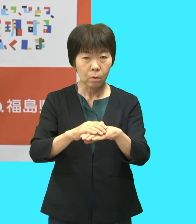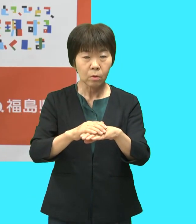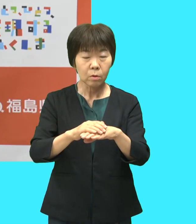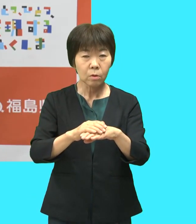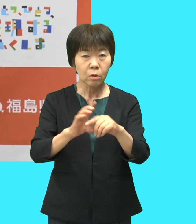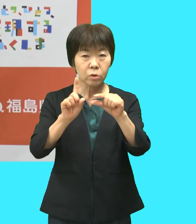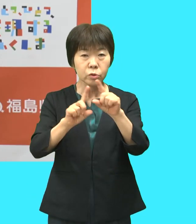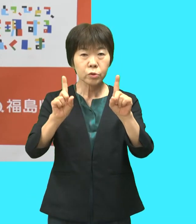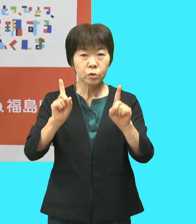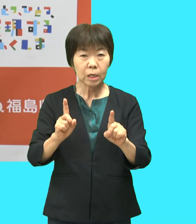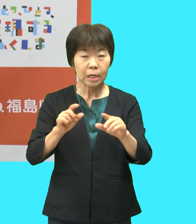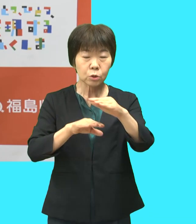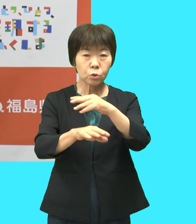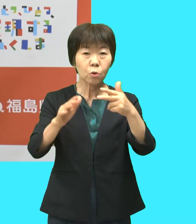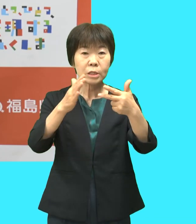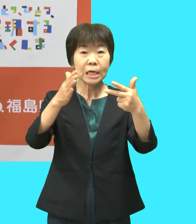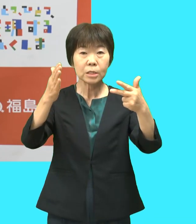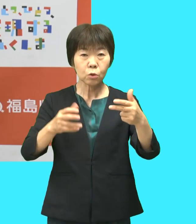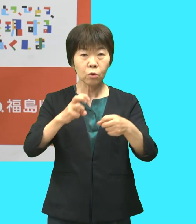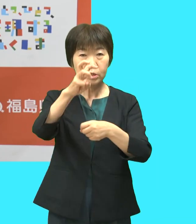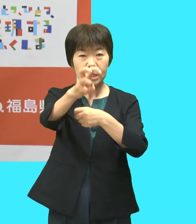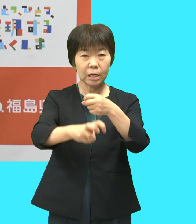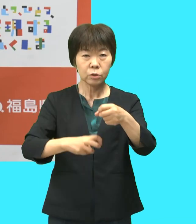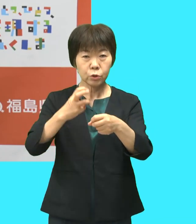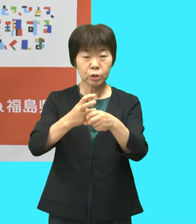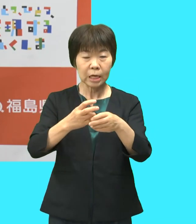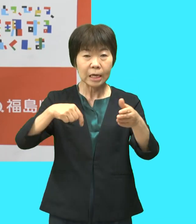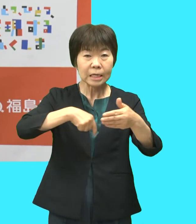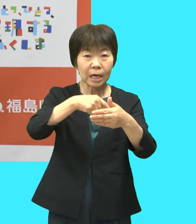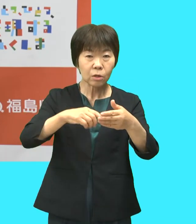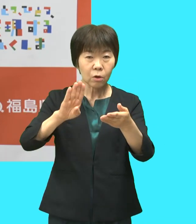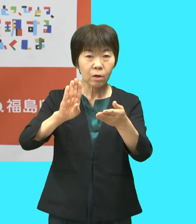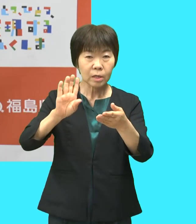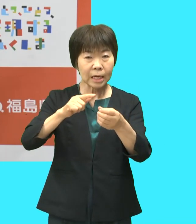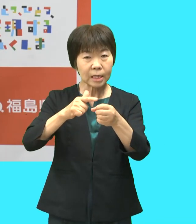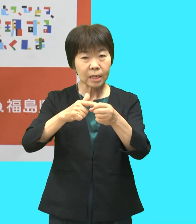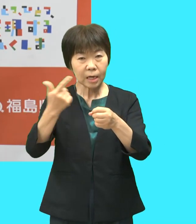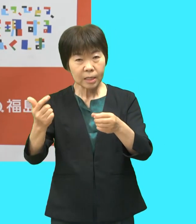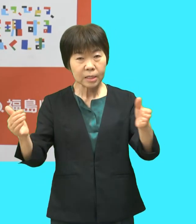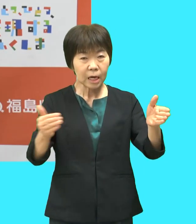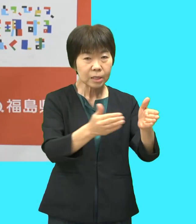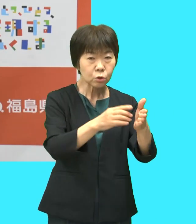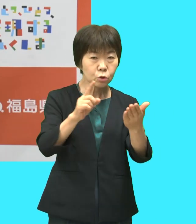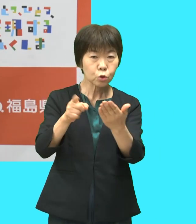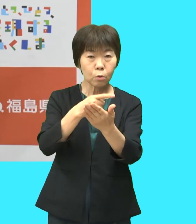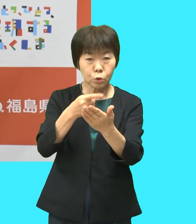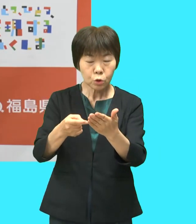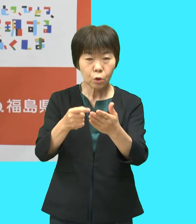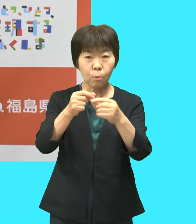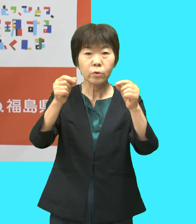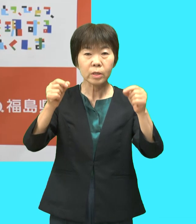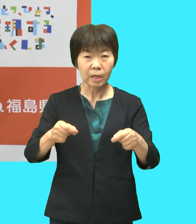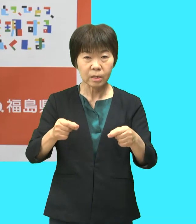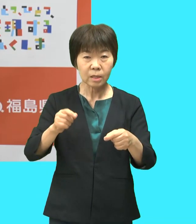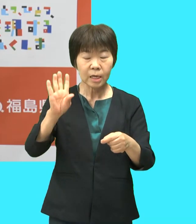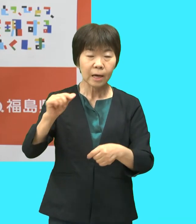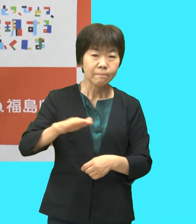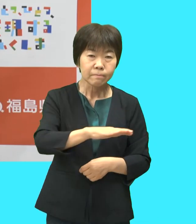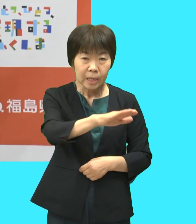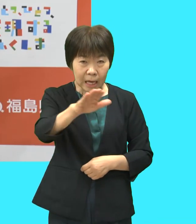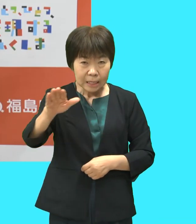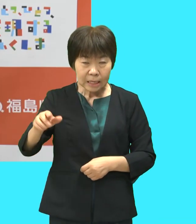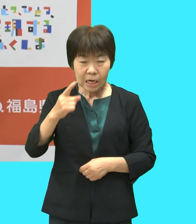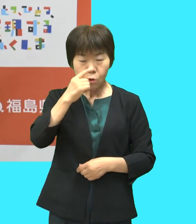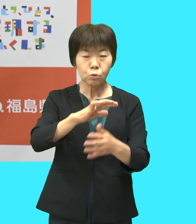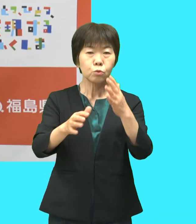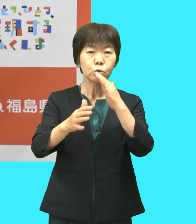中間貯蔵施設の30年以内県外最終処分の問題、 で、さらに全権的な風評の